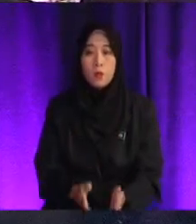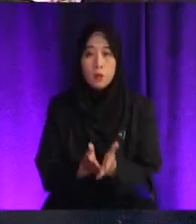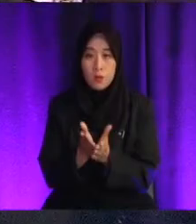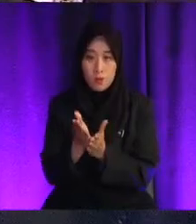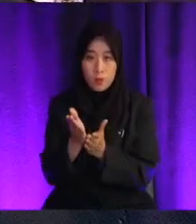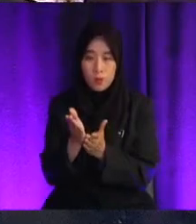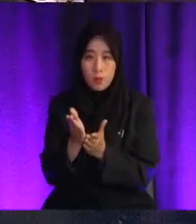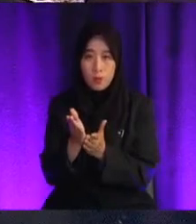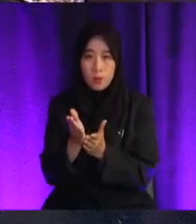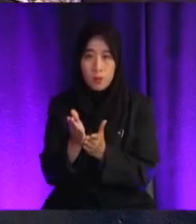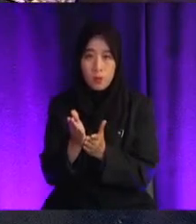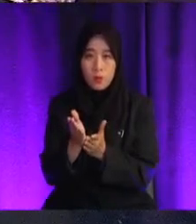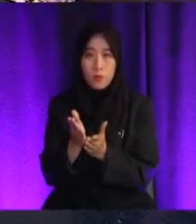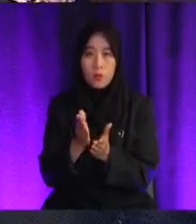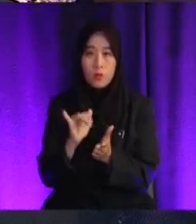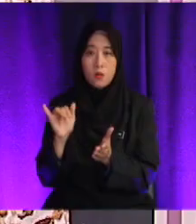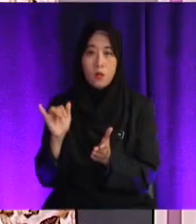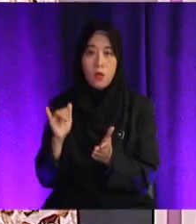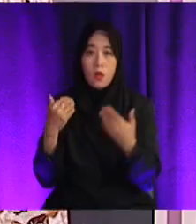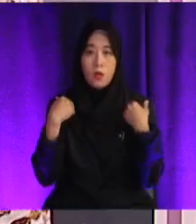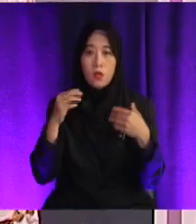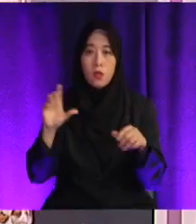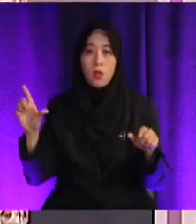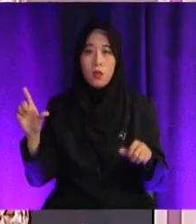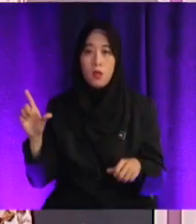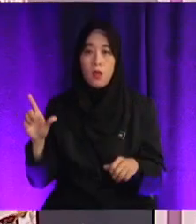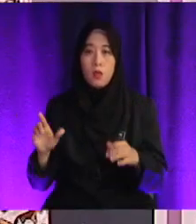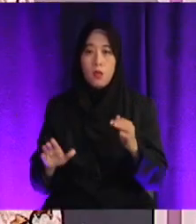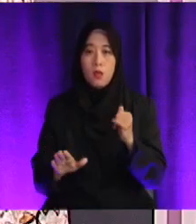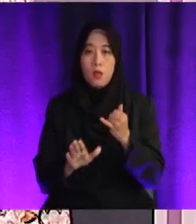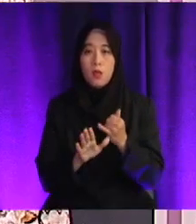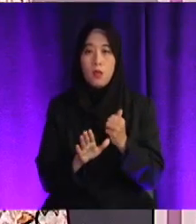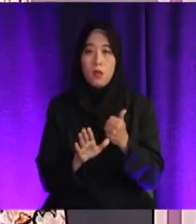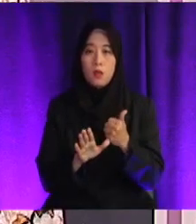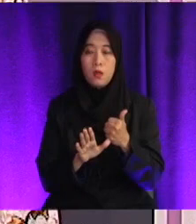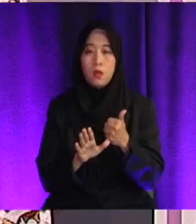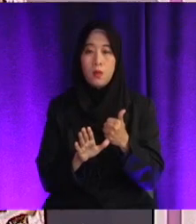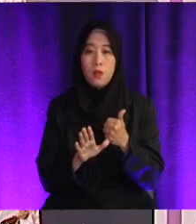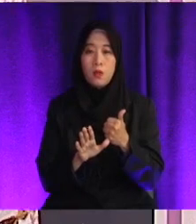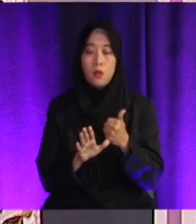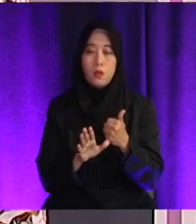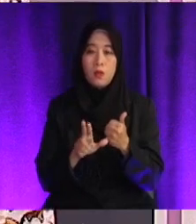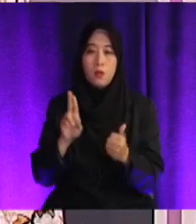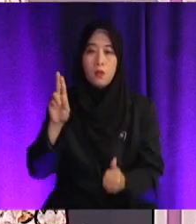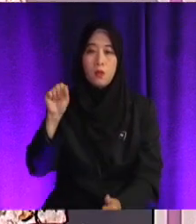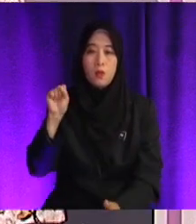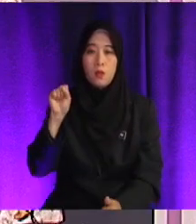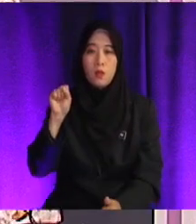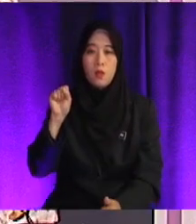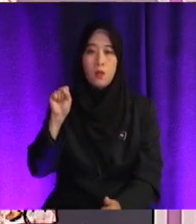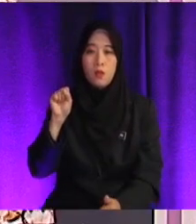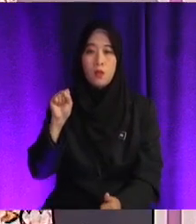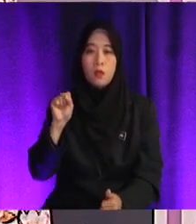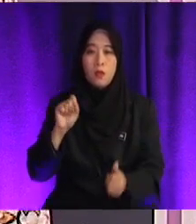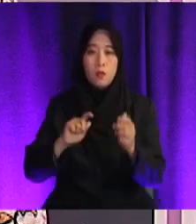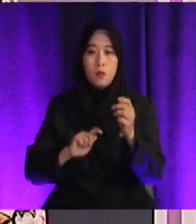Boleh, cikgu. Okey, seterusnya adalah komponen Swiss penghidup talian terus ataupun DOS starter. Okey, itu adalah DOS starter ataupun penghidup